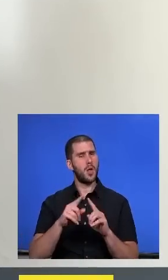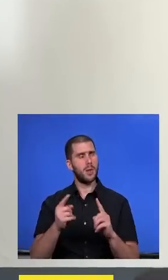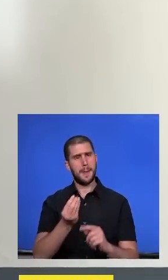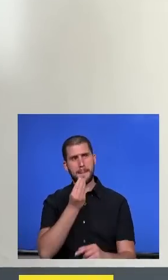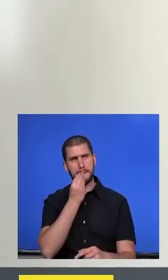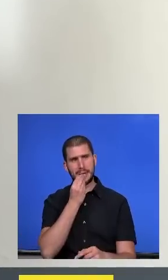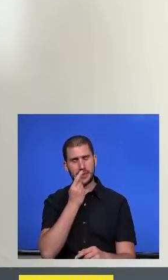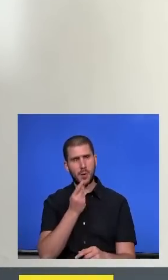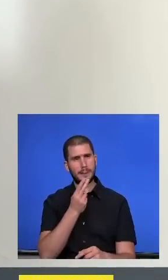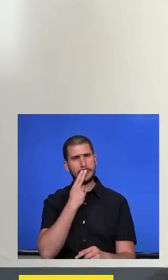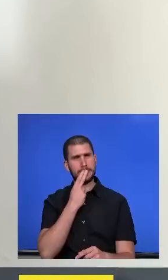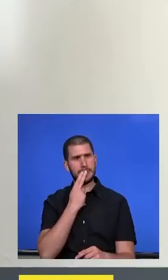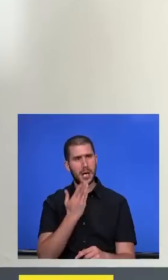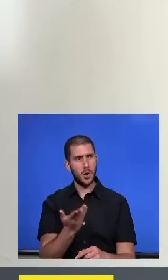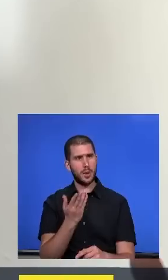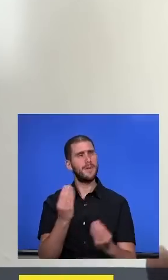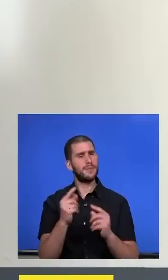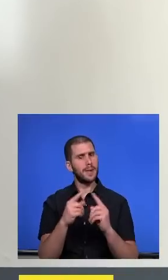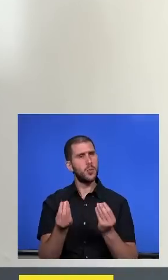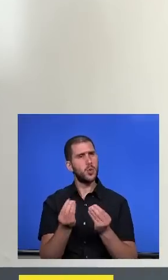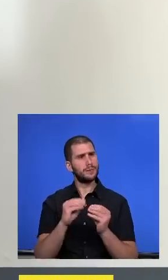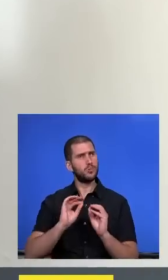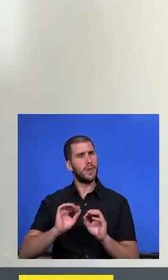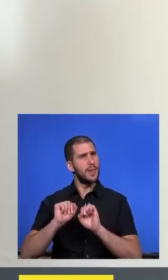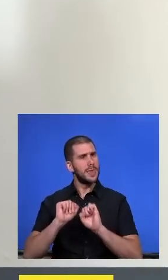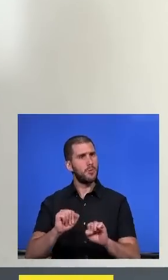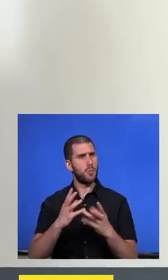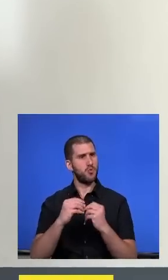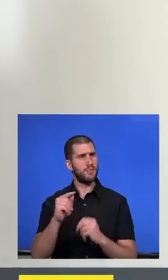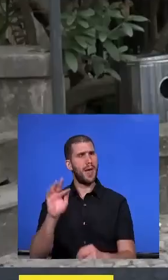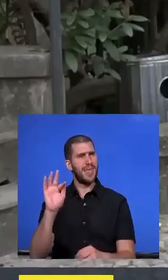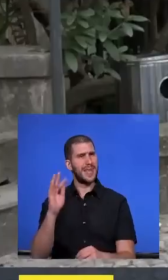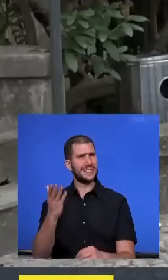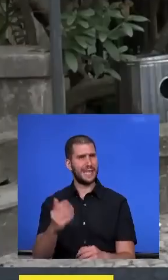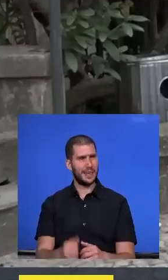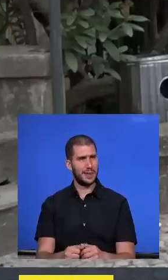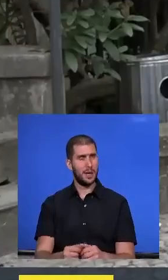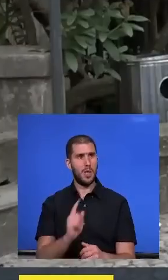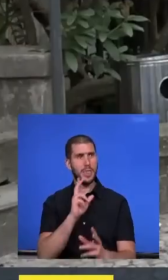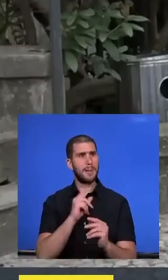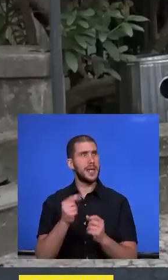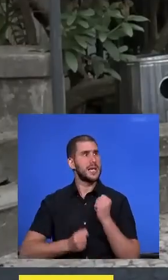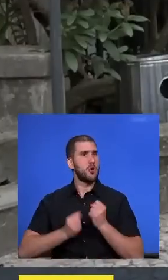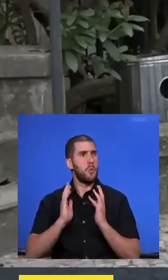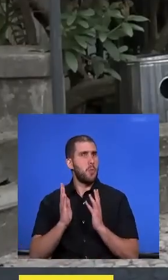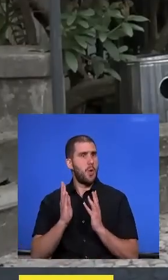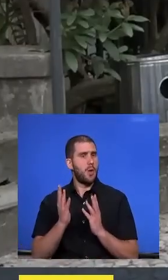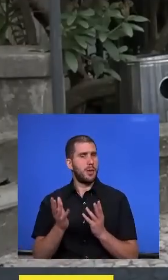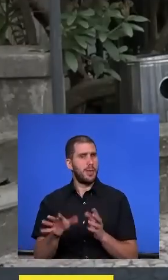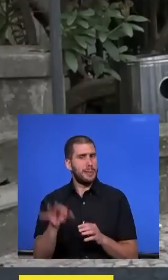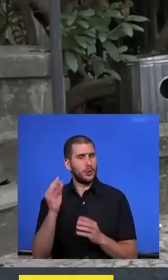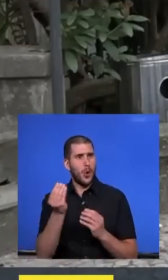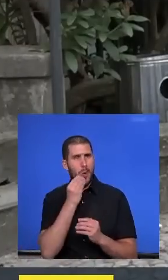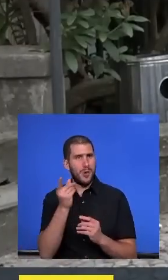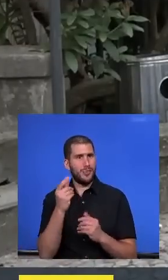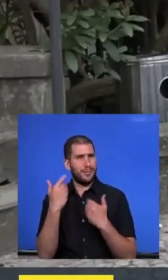food, cigarettes, other things to support her family in Terezin. לא נדבר על זה שקשה מאוד להשיג את האוכל הזה שהיא